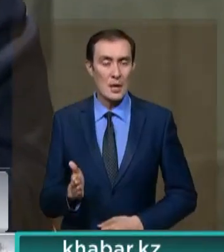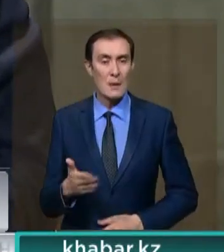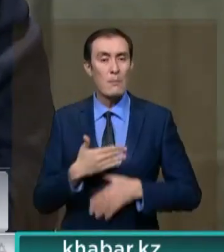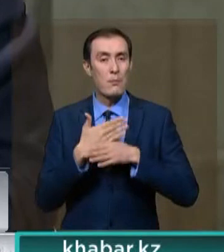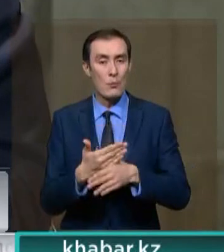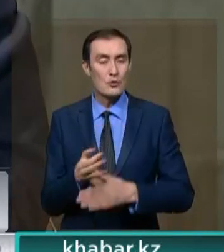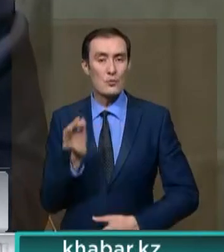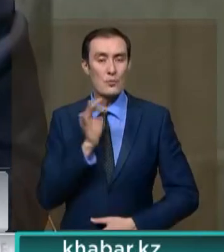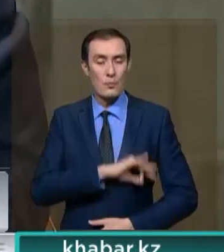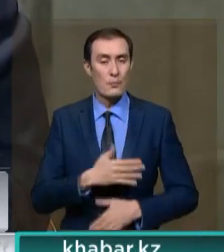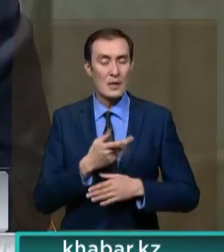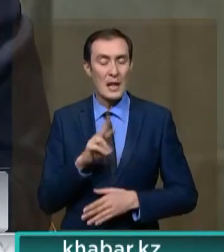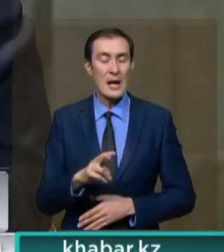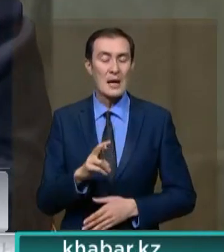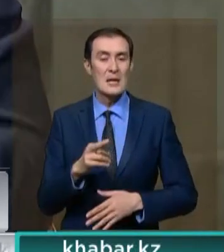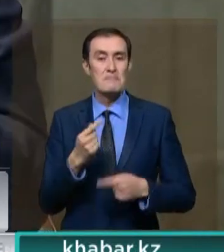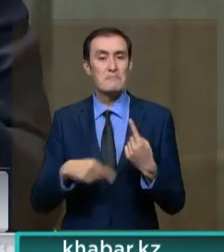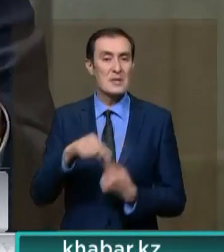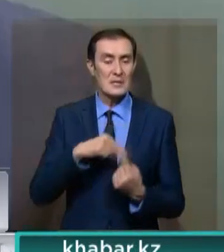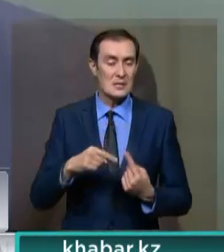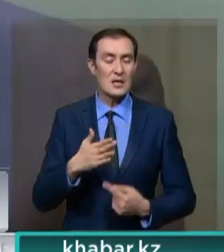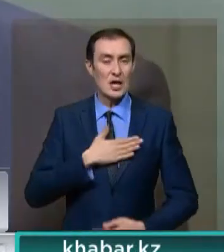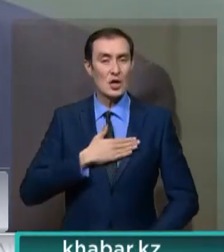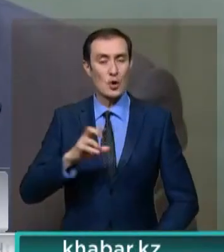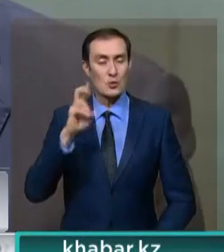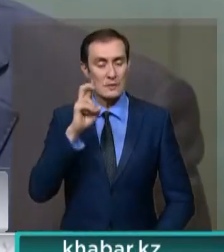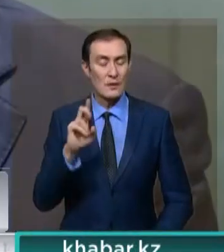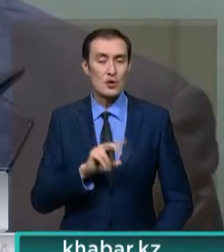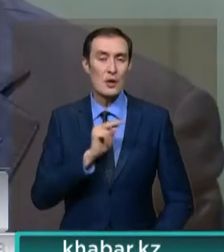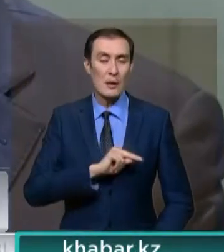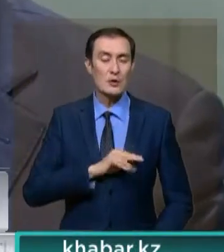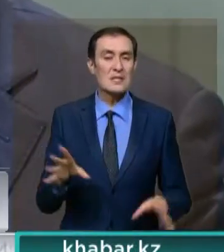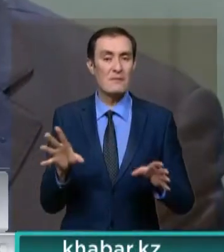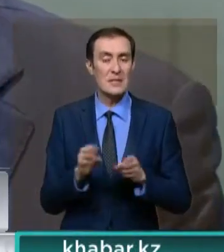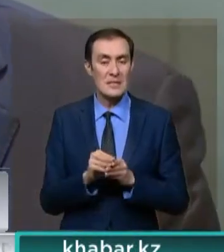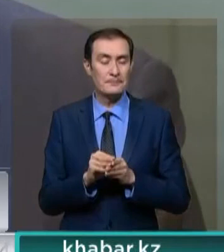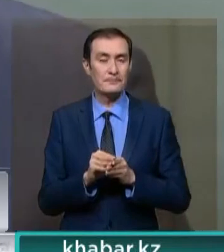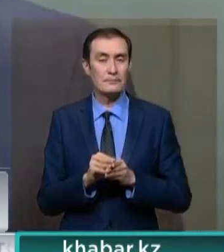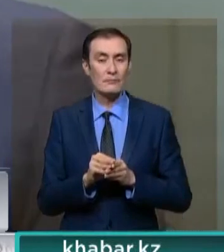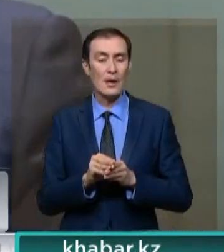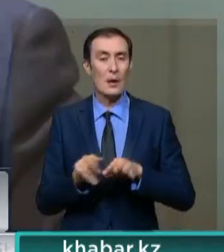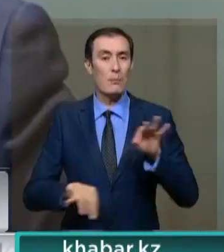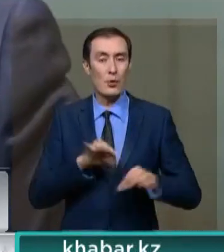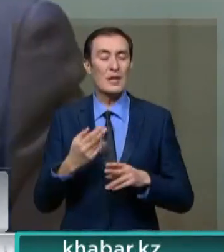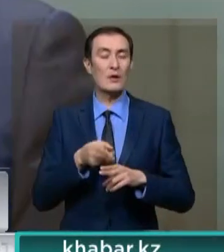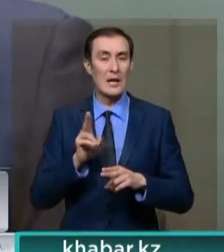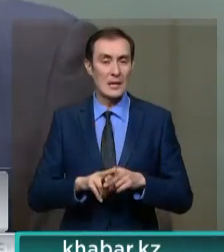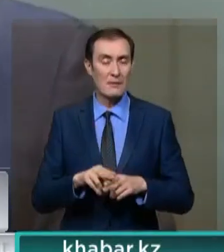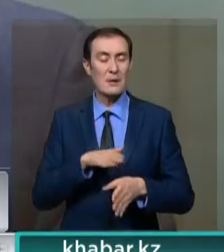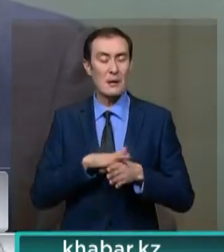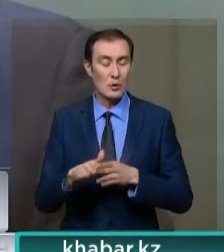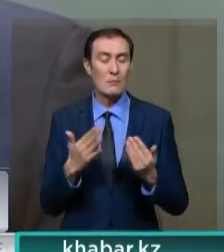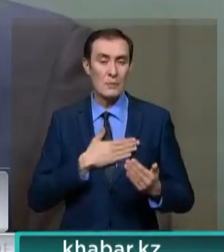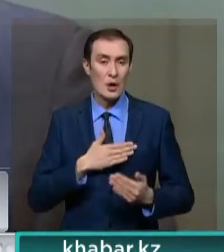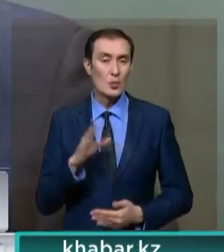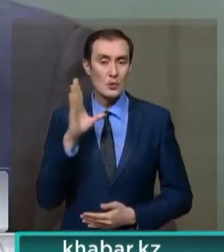подспорьем, поддержкой для малого и среднего бизнеса, для наших стран, чтобы они работали и делали совместные проекты. Вот для этого и делается. Я думаю, что